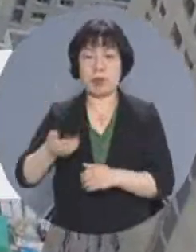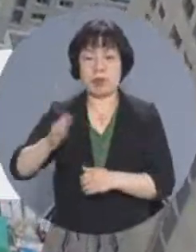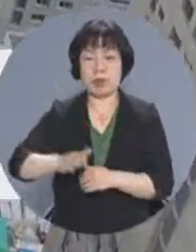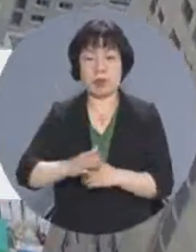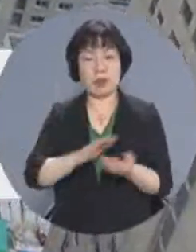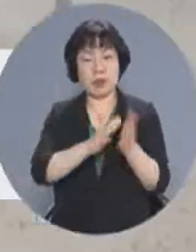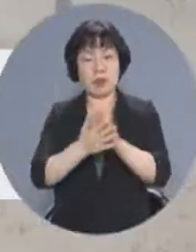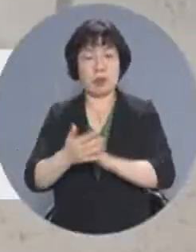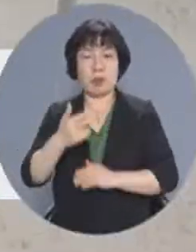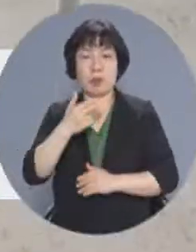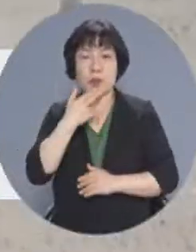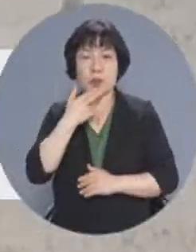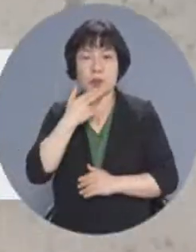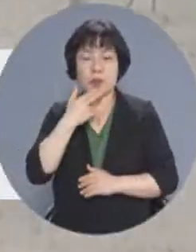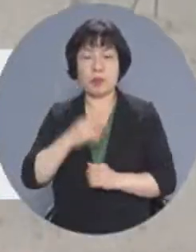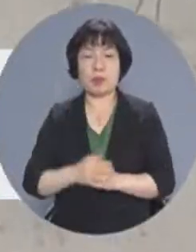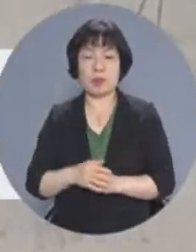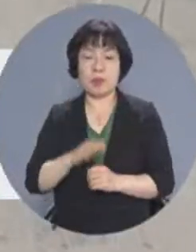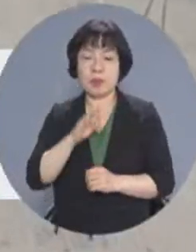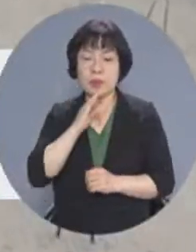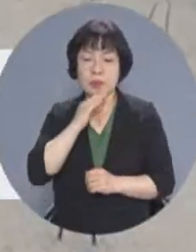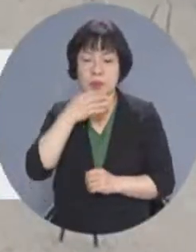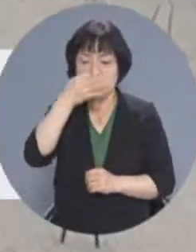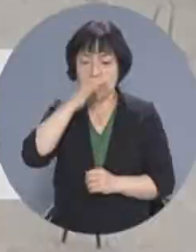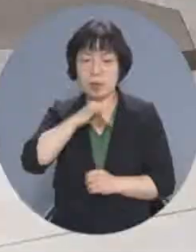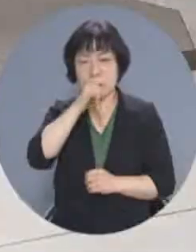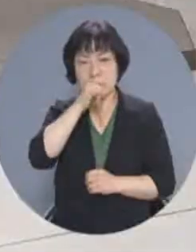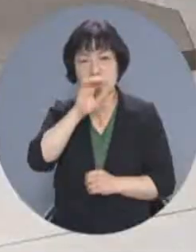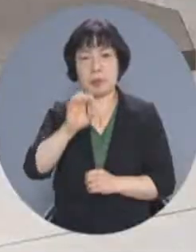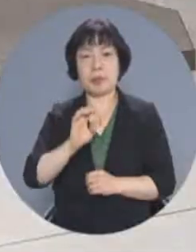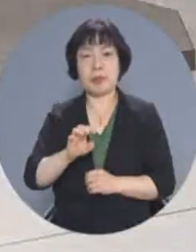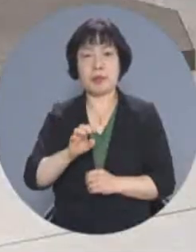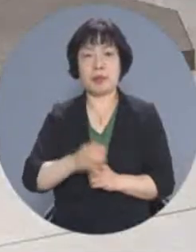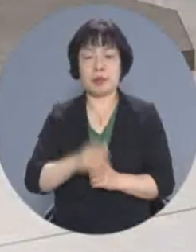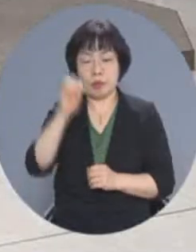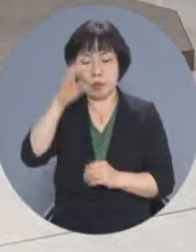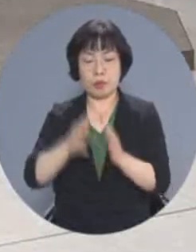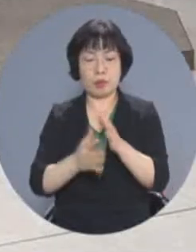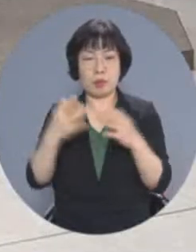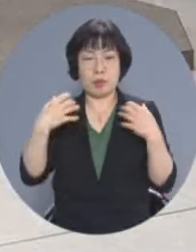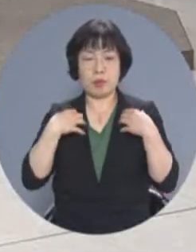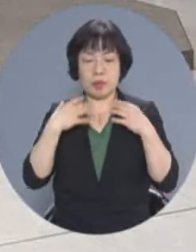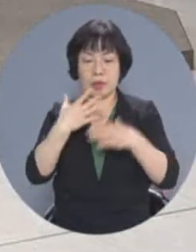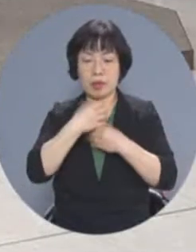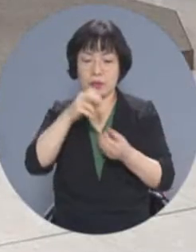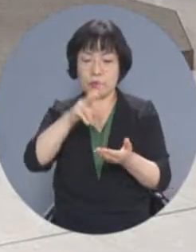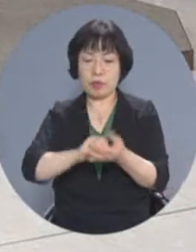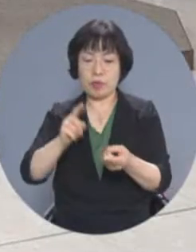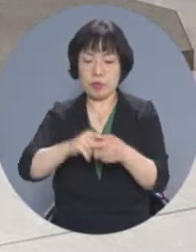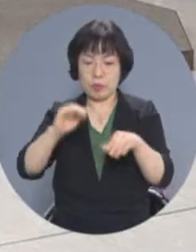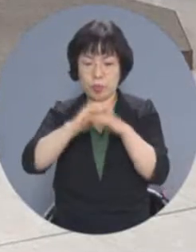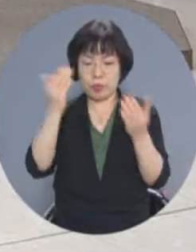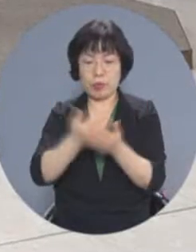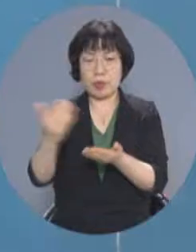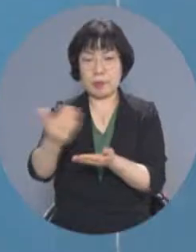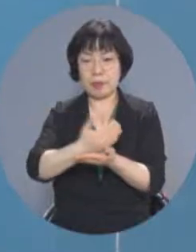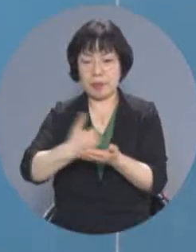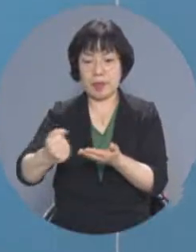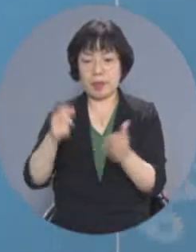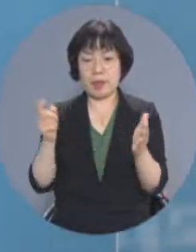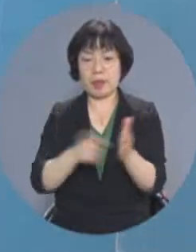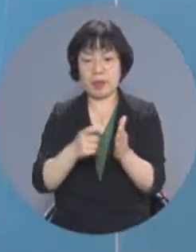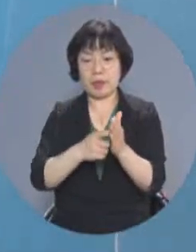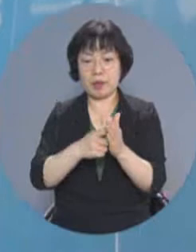달라질 거 없잖아요. 그렇다면 그게 과연 실효성이 있을지. 광주시는 이번에는 안전사고 요인을 뿌리 뽑겠다며 긴급 현장